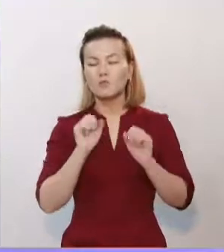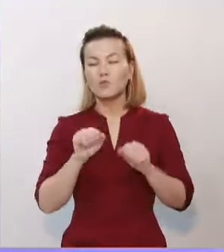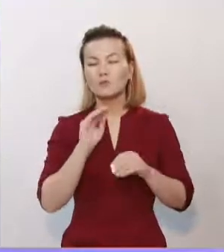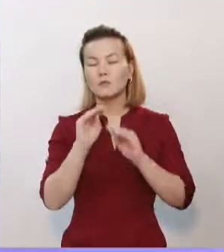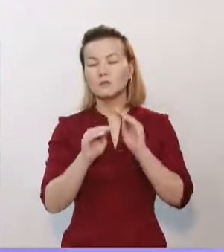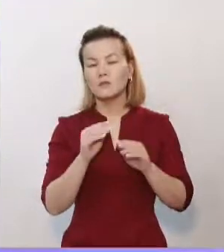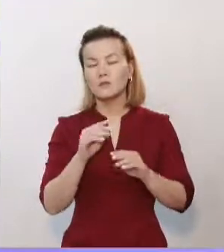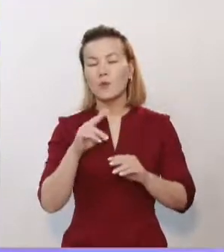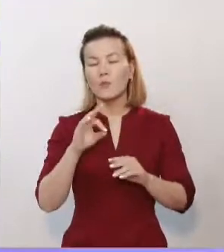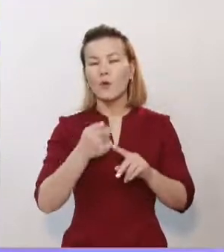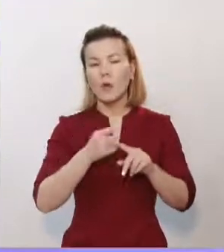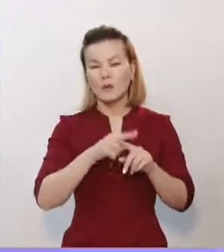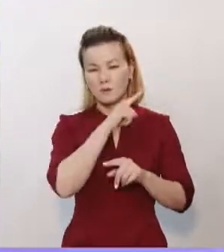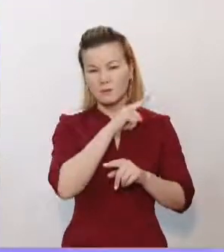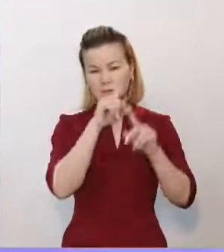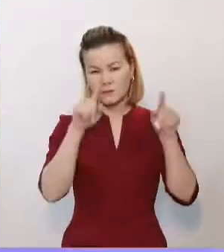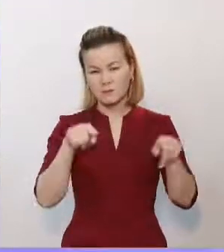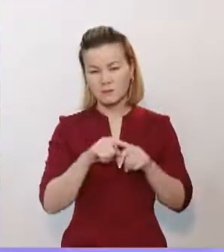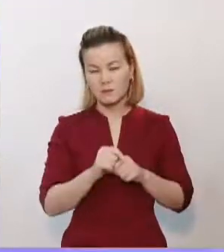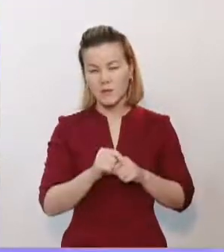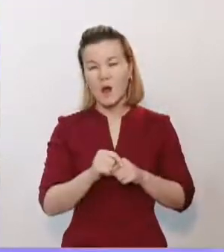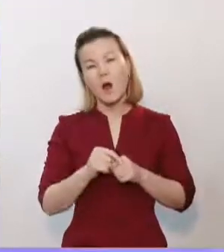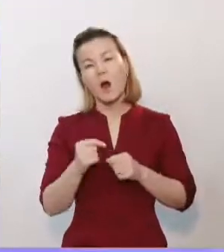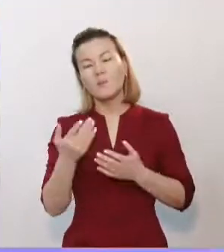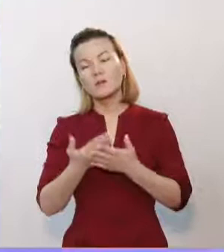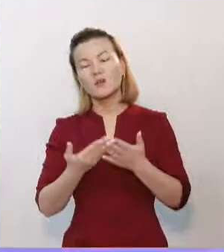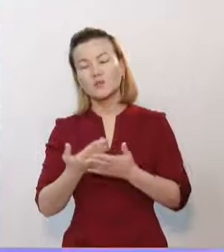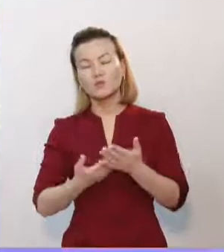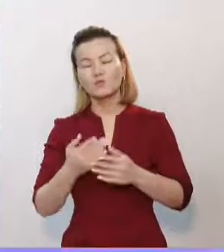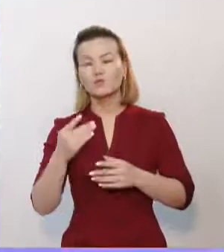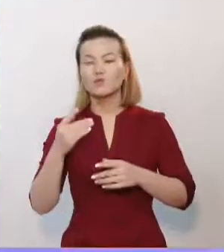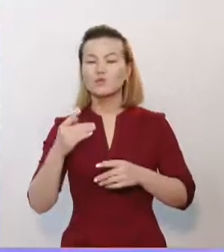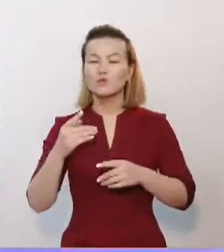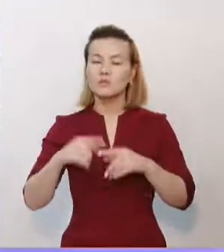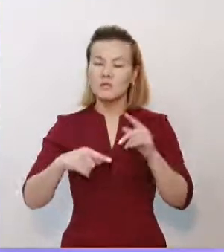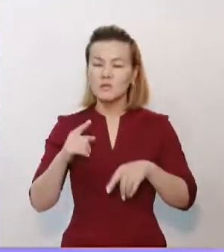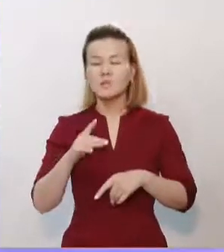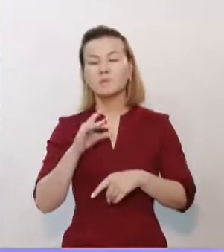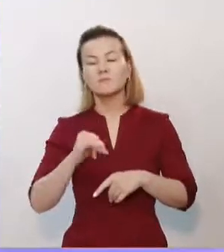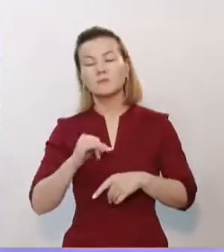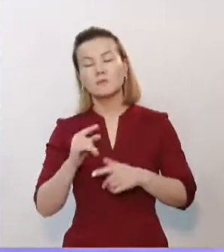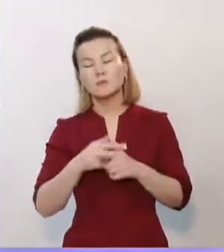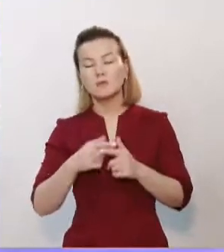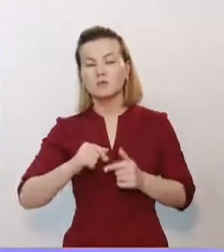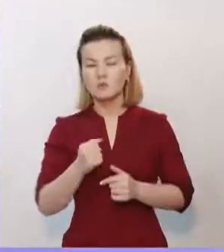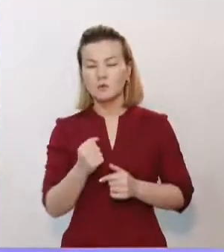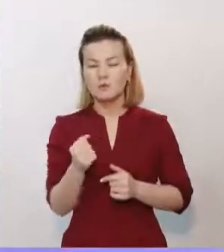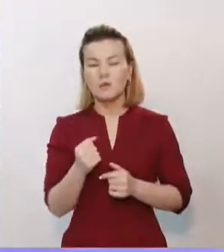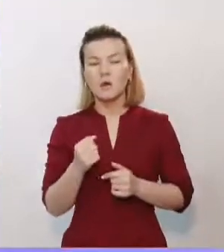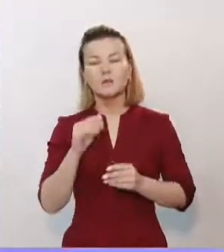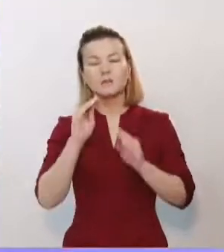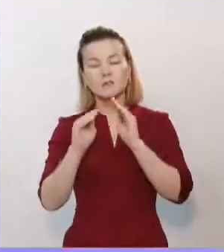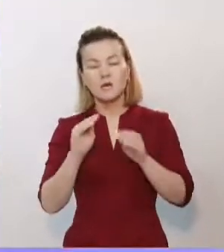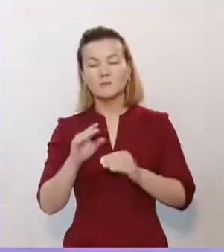картинке? Посоветуйтесь с друзьями или родными. Составьте задачу, запишите ее в